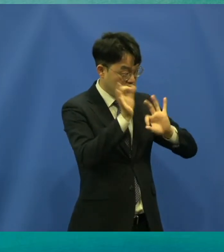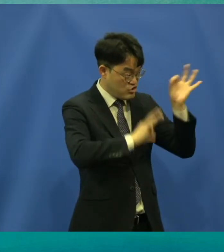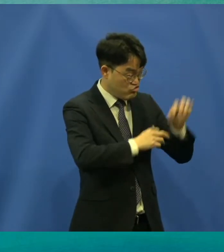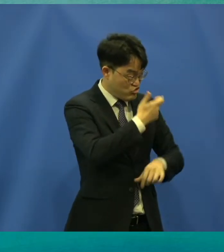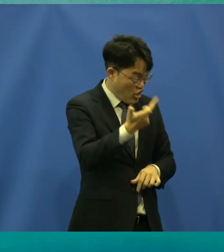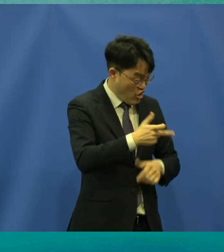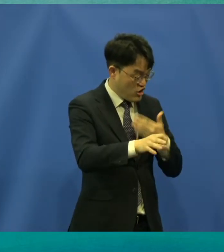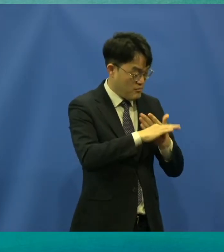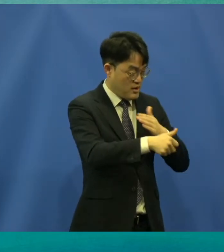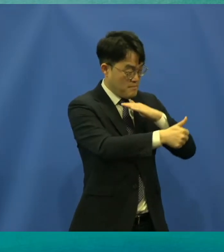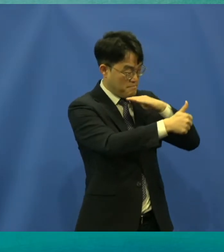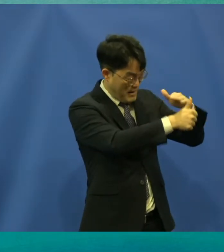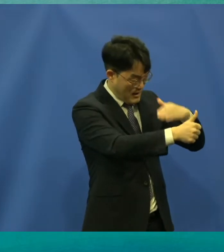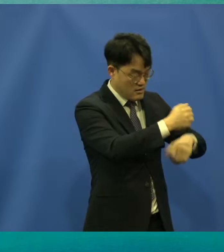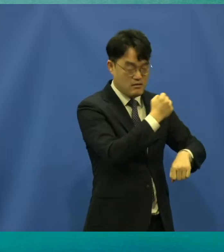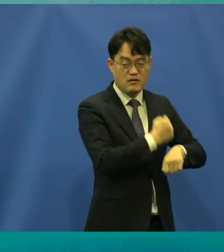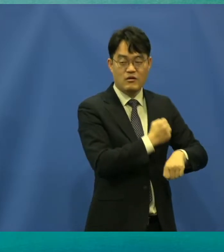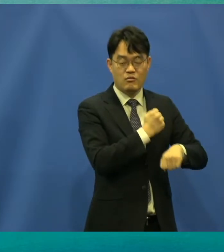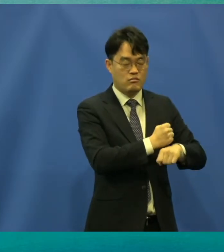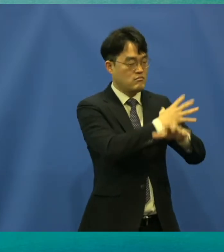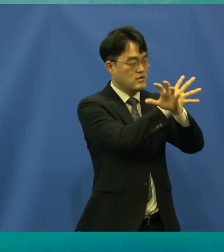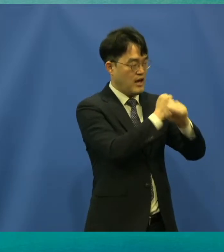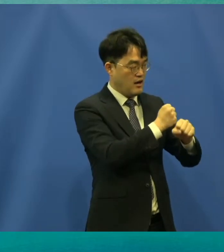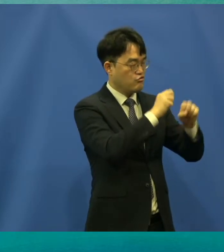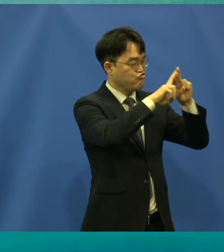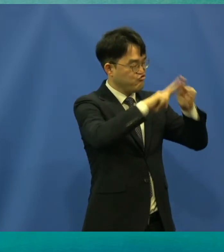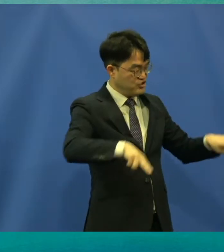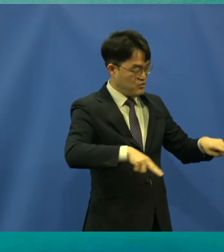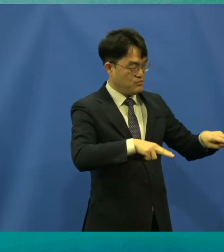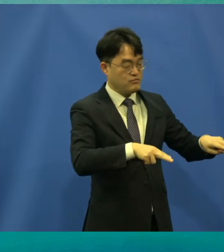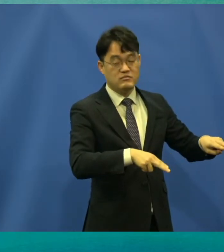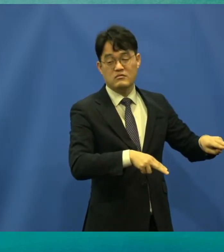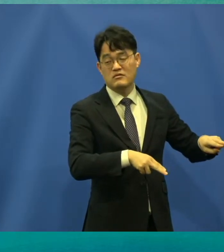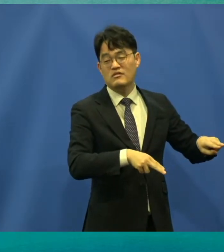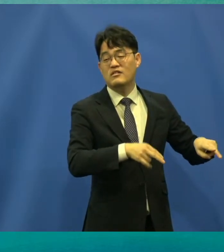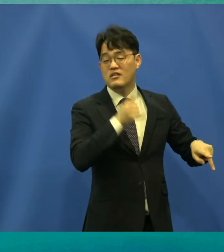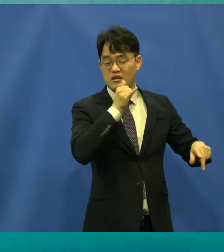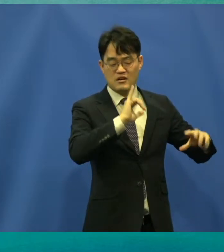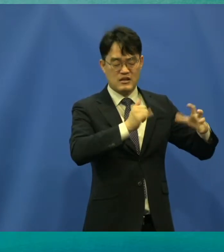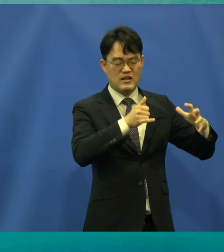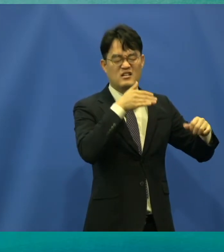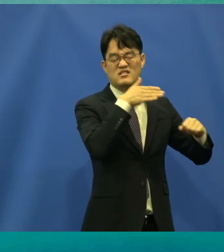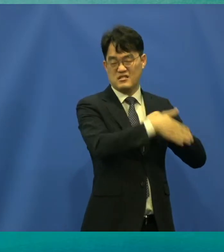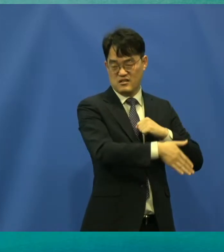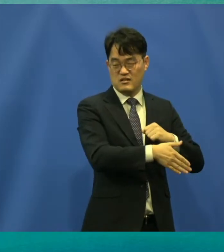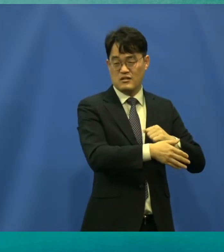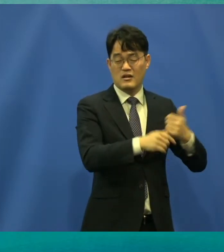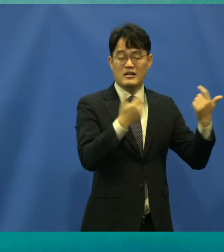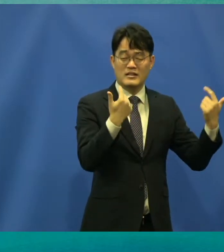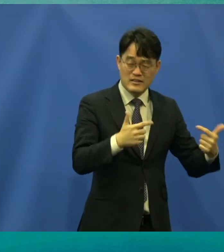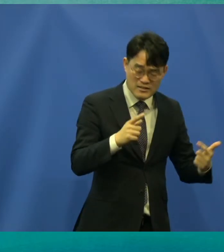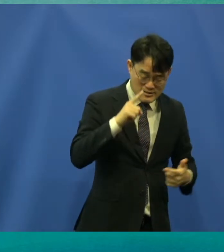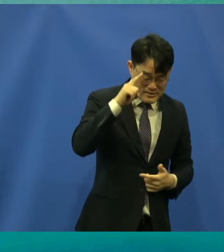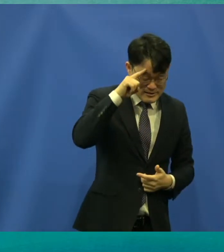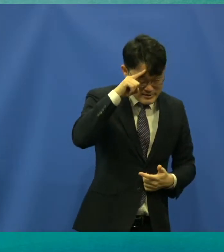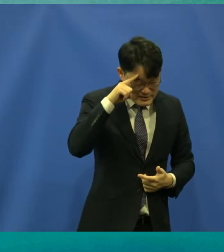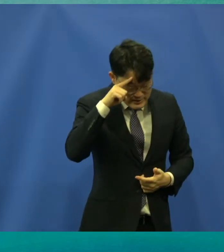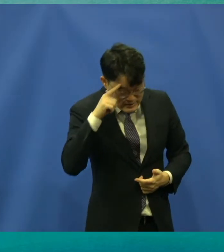세상은 실수에 관대하지 않습니다. 긴장감이 늘 도는 이유입니다. 얼마나 스트레스가 많습니까?